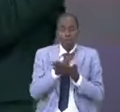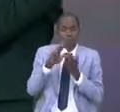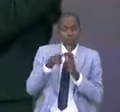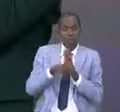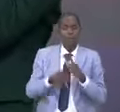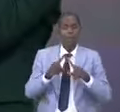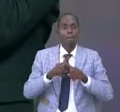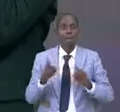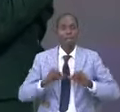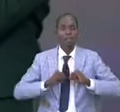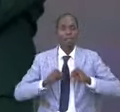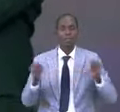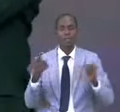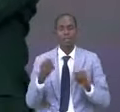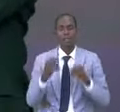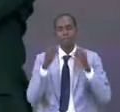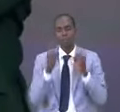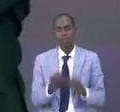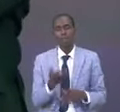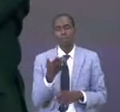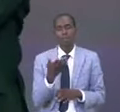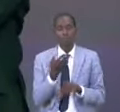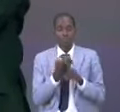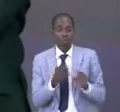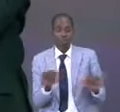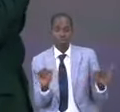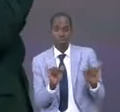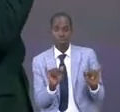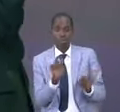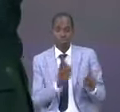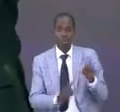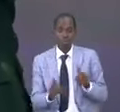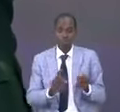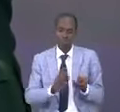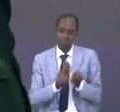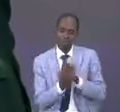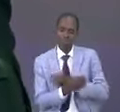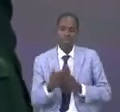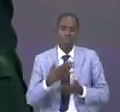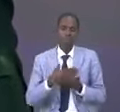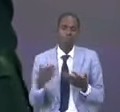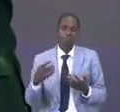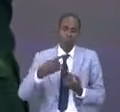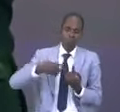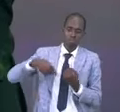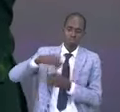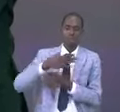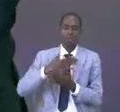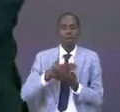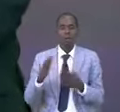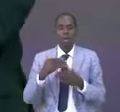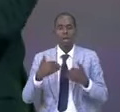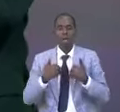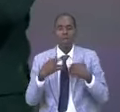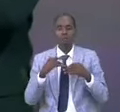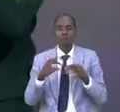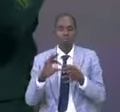la Ford éloigne-toi dit la Bible de ses hommes là n'est aucune communion avec eux